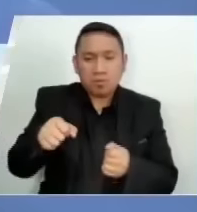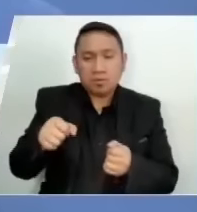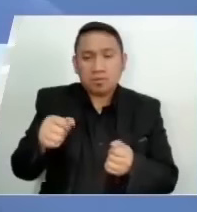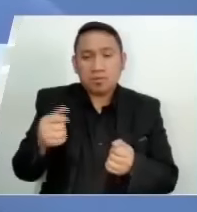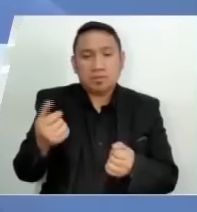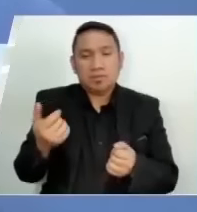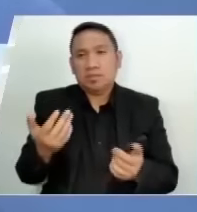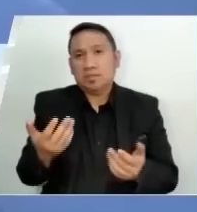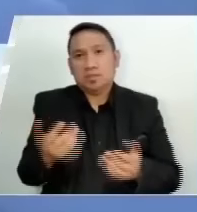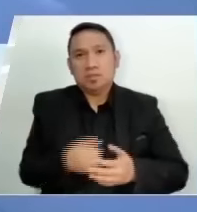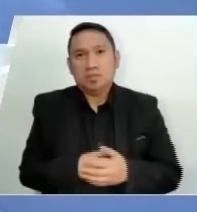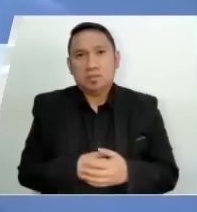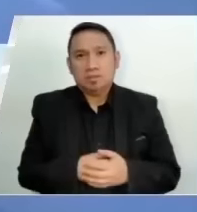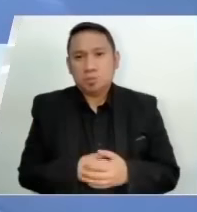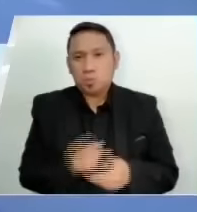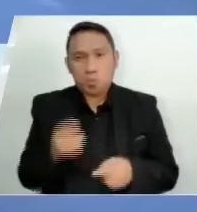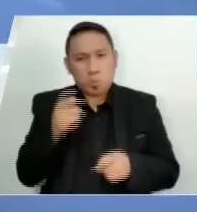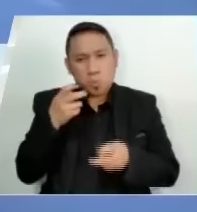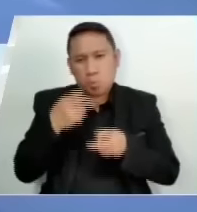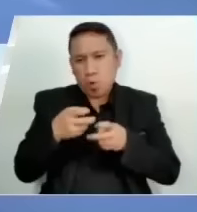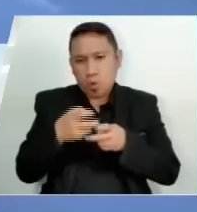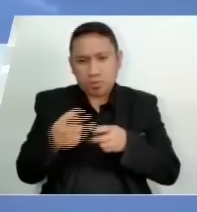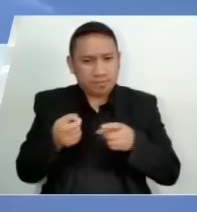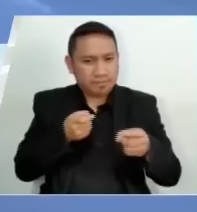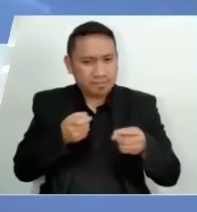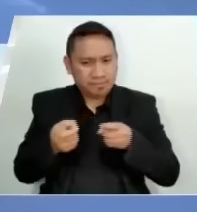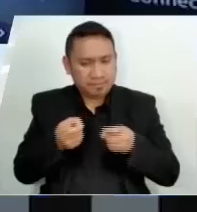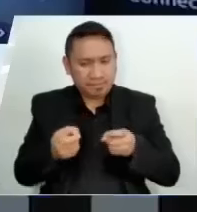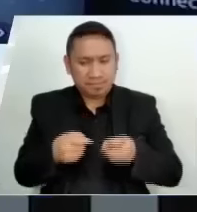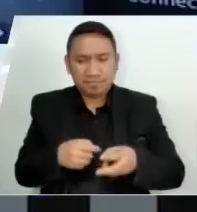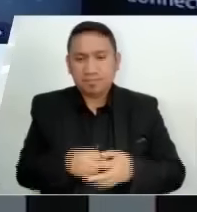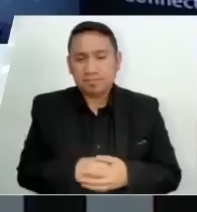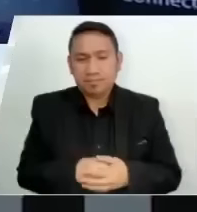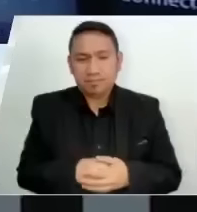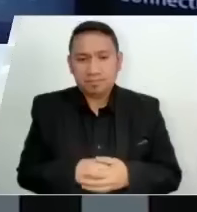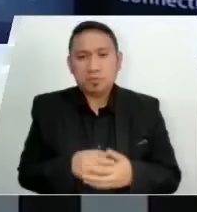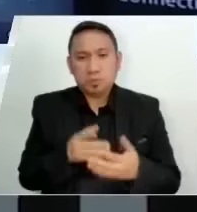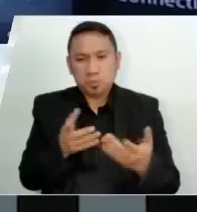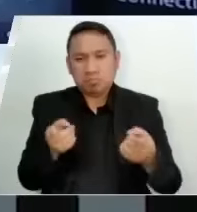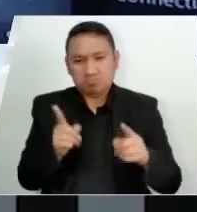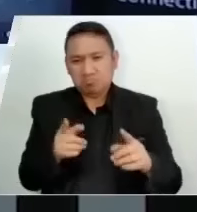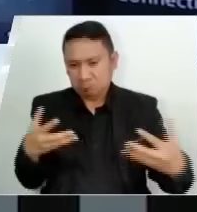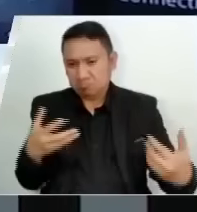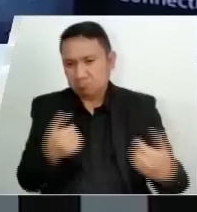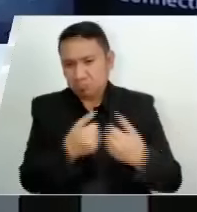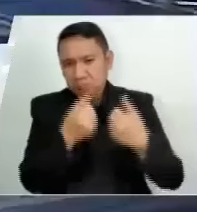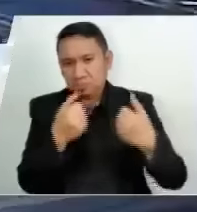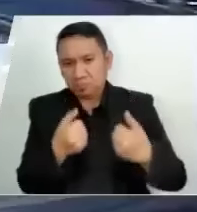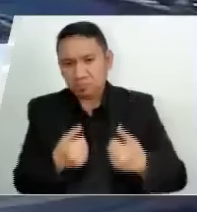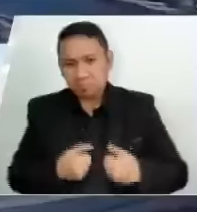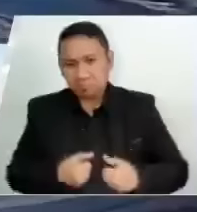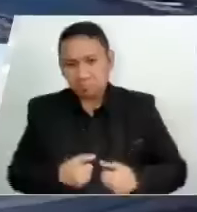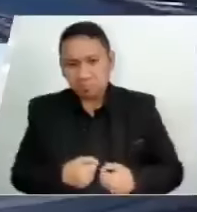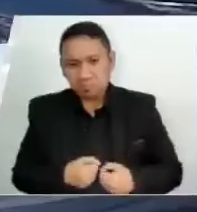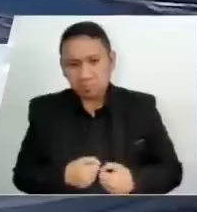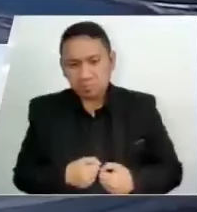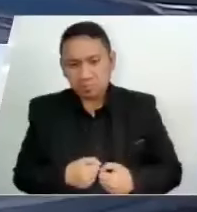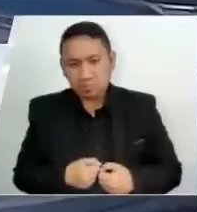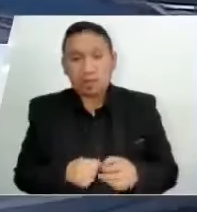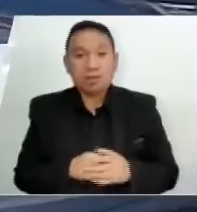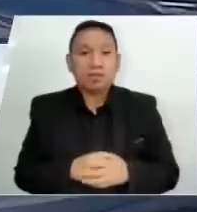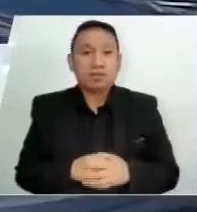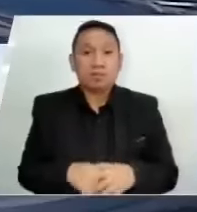niya yung kanyang truck. Sumalpok na siya sa mga sasakyan na parating. Isang